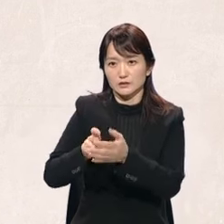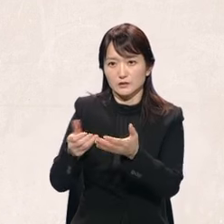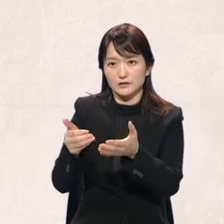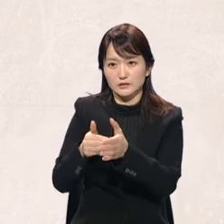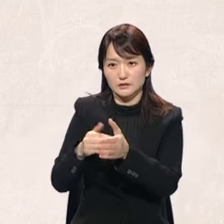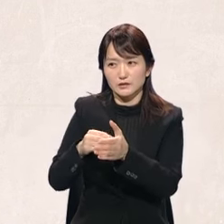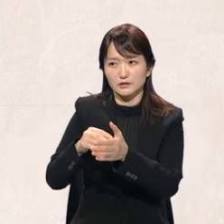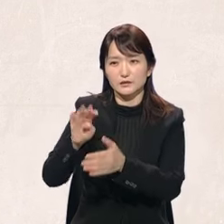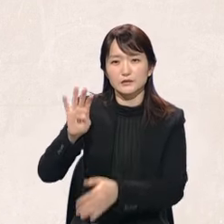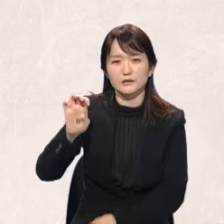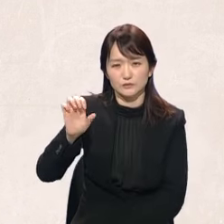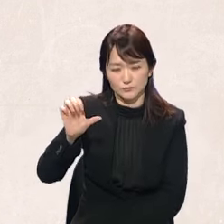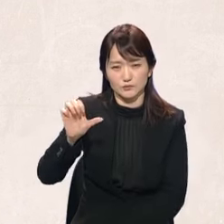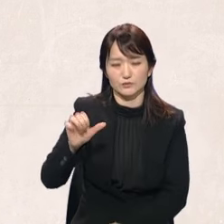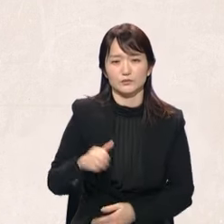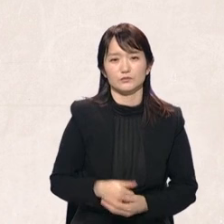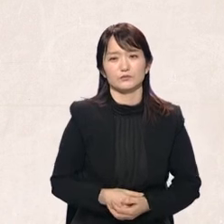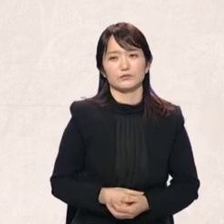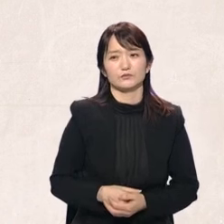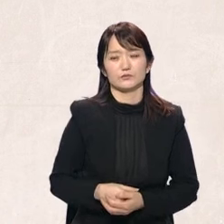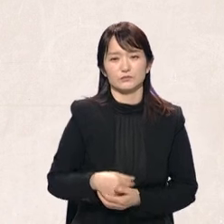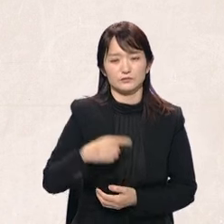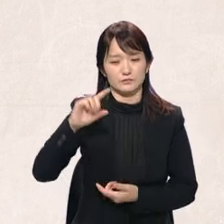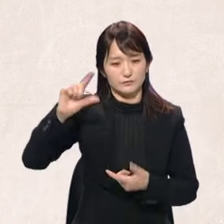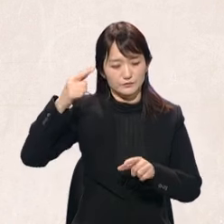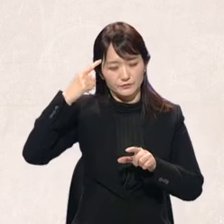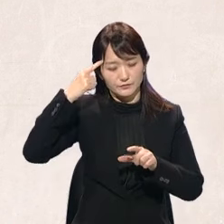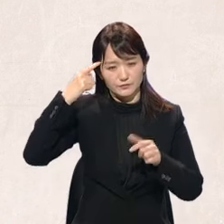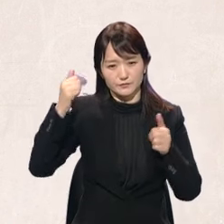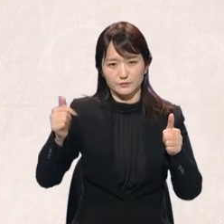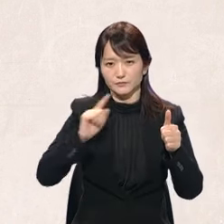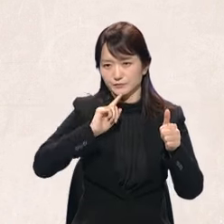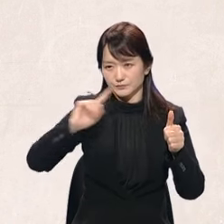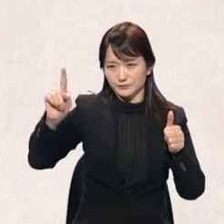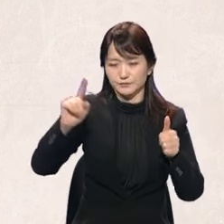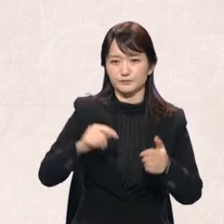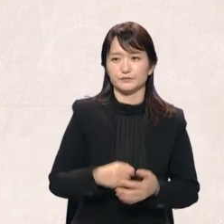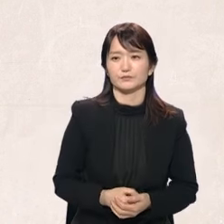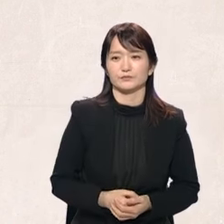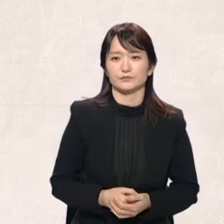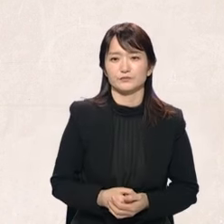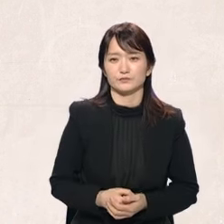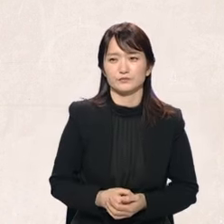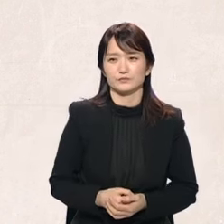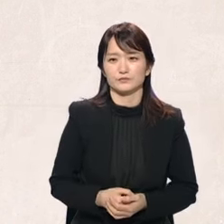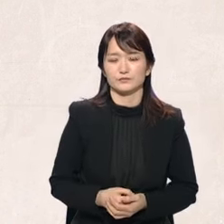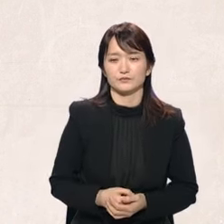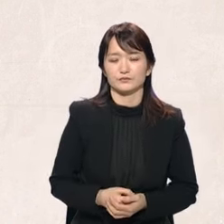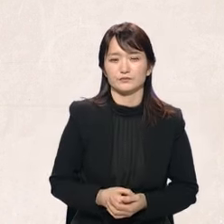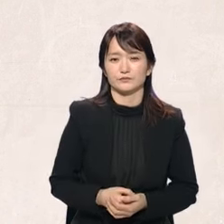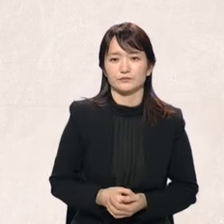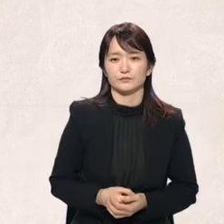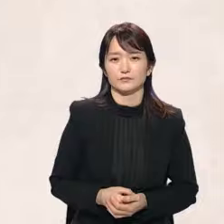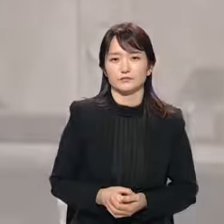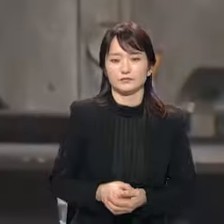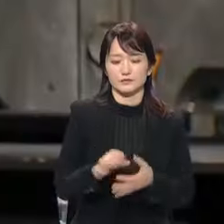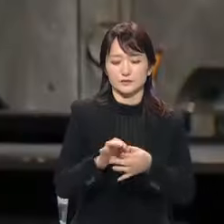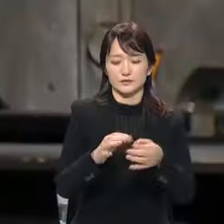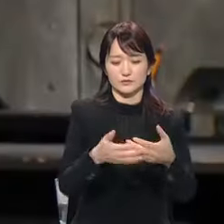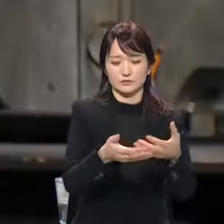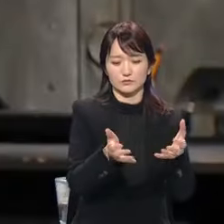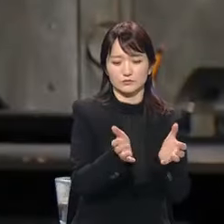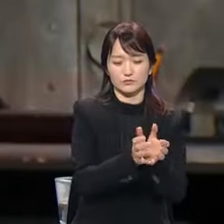불복해 가지고 그 한구 심사위원회 한국를 했습니다 근데 한구 심사위원회에서 기각을 했어요 그러니까 소속부대를 상대로 해